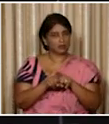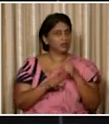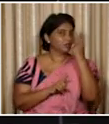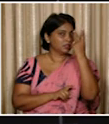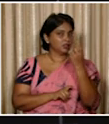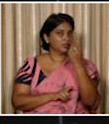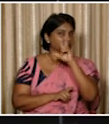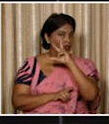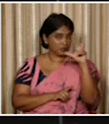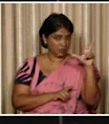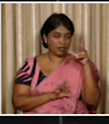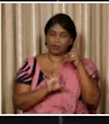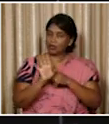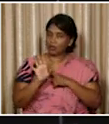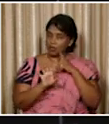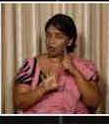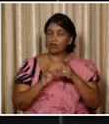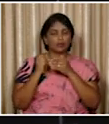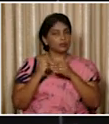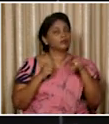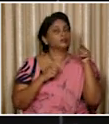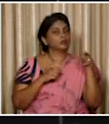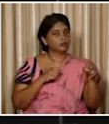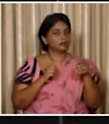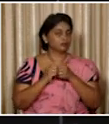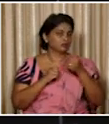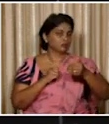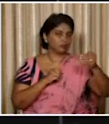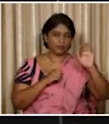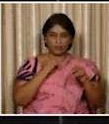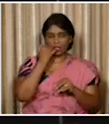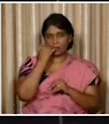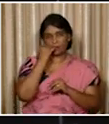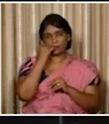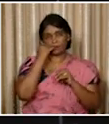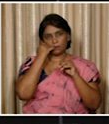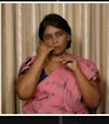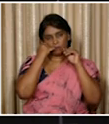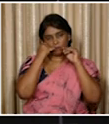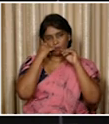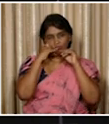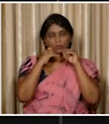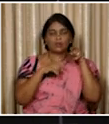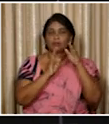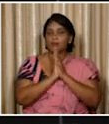2018 மேற்கொள்ள தொடங்கினர். அதன் தொடர்ச்சியாக இவ்வாலயத்தில் வழிபாடுகளை மேற்கொள்ள தடை விதிக்க கோரி